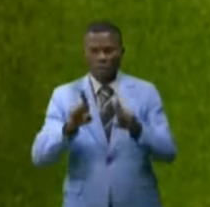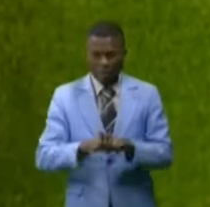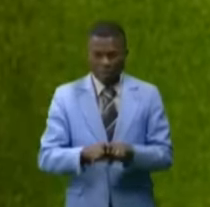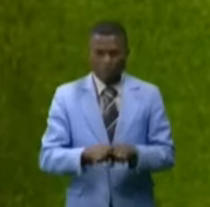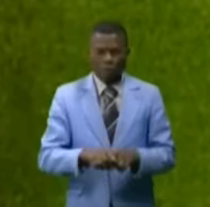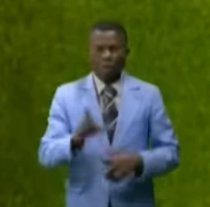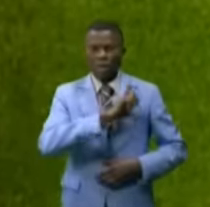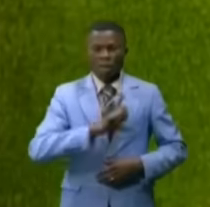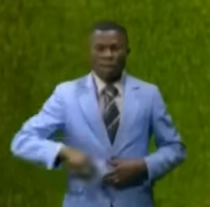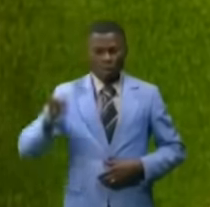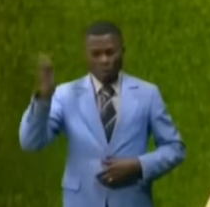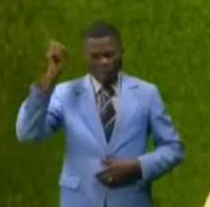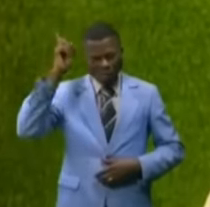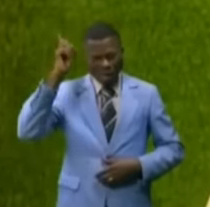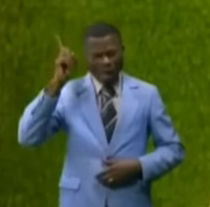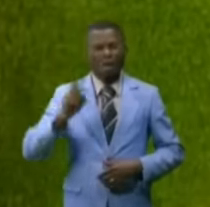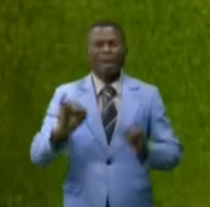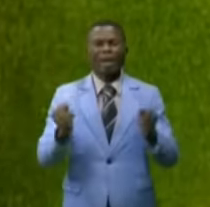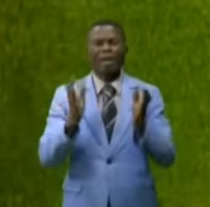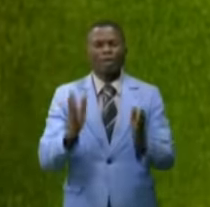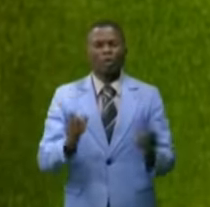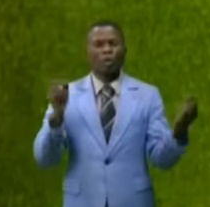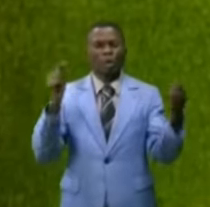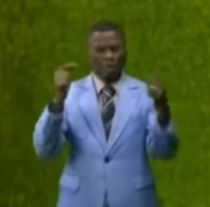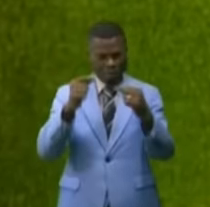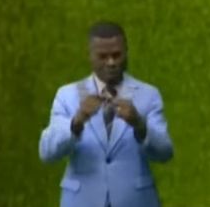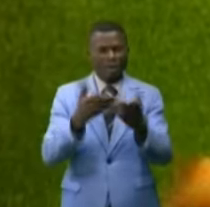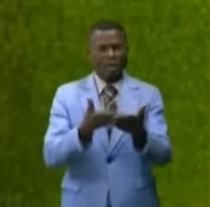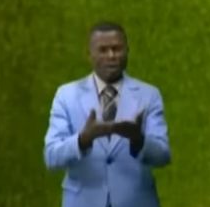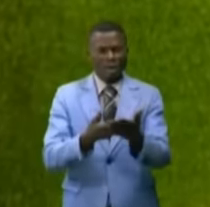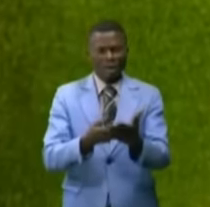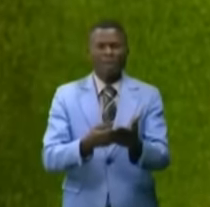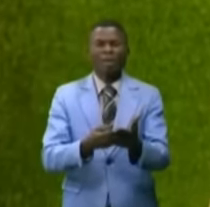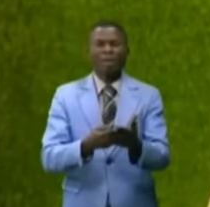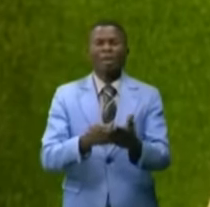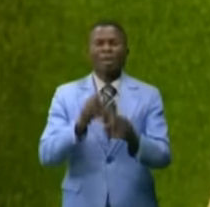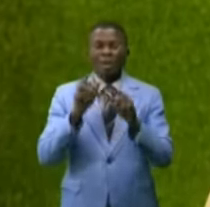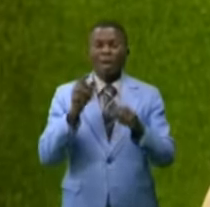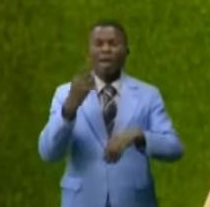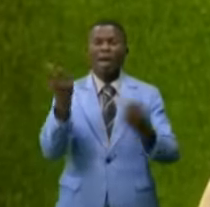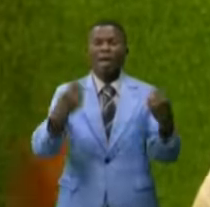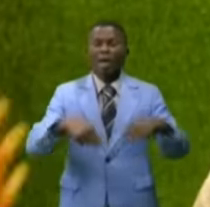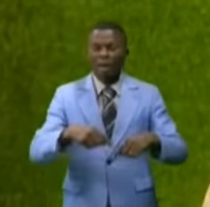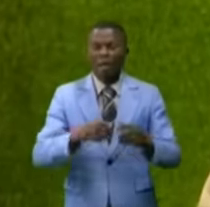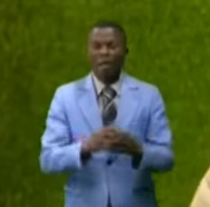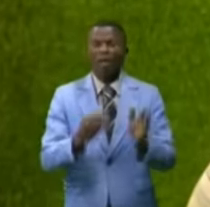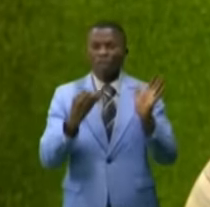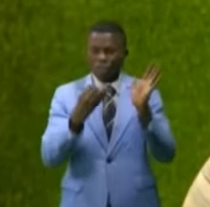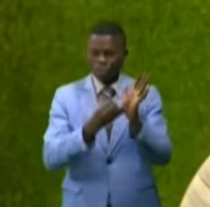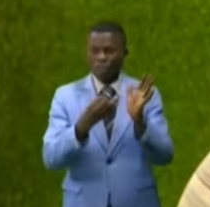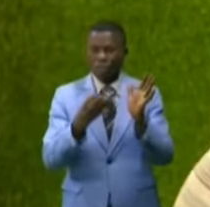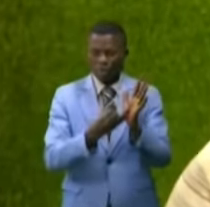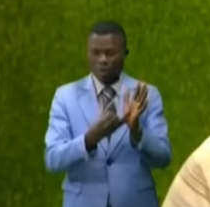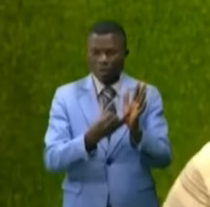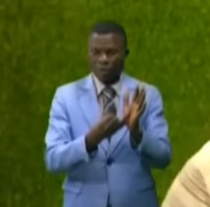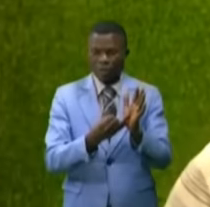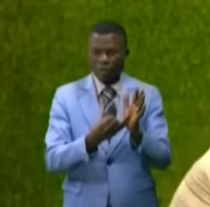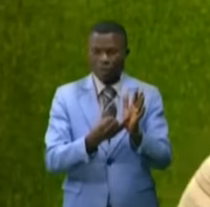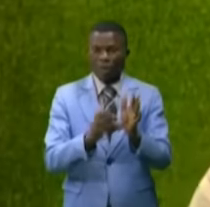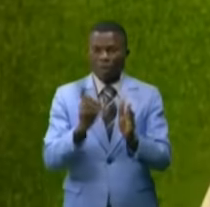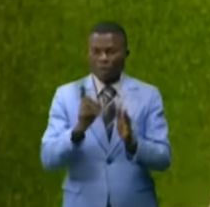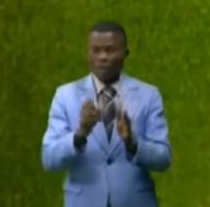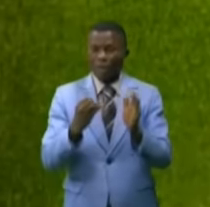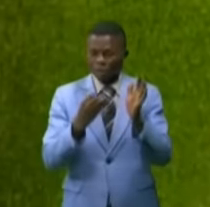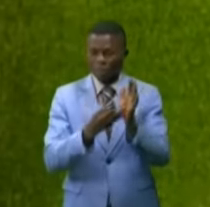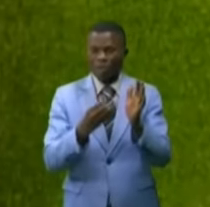Tokala, Shabani Nonda, Americani, Mbalambuta Biscotte, tous les grands noms, ceux qui sont en Europe viendront, ceux de Lubumbashi seront là. Et de l'autre